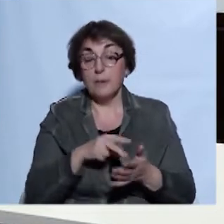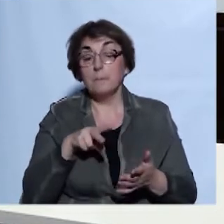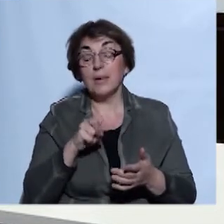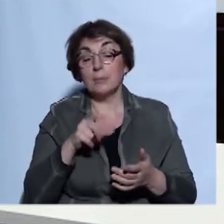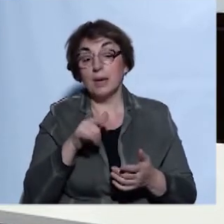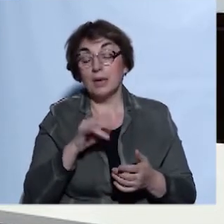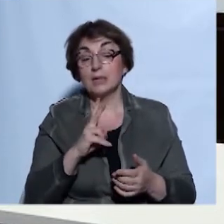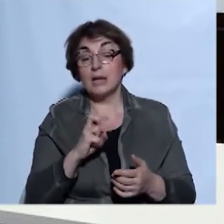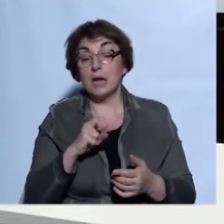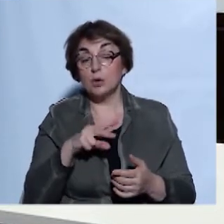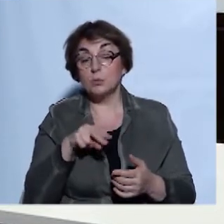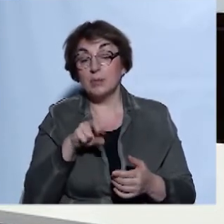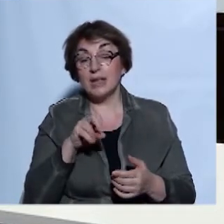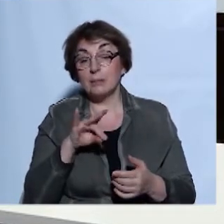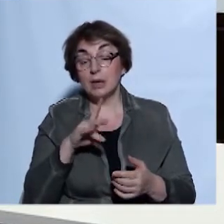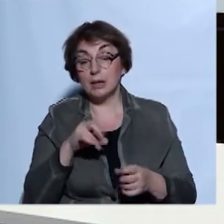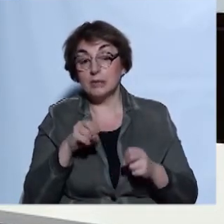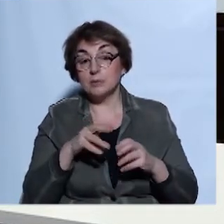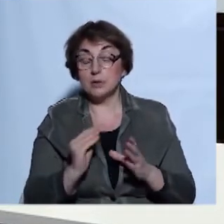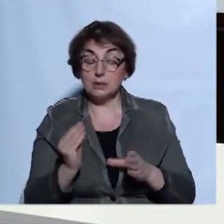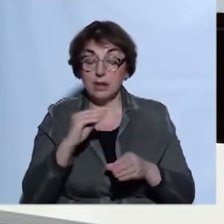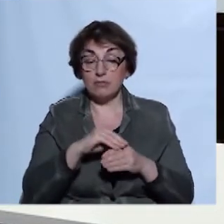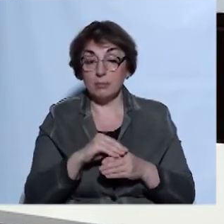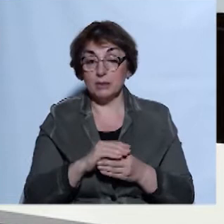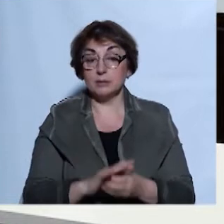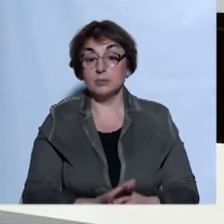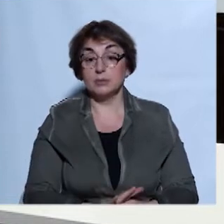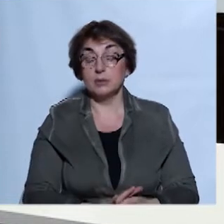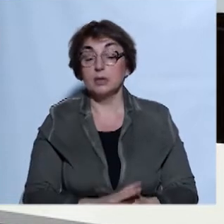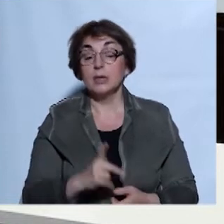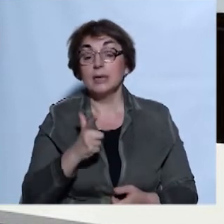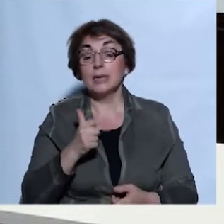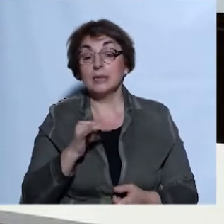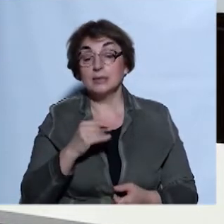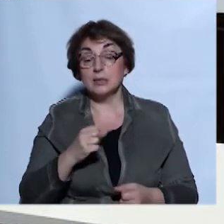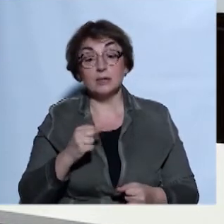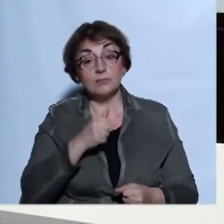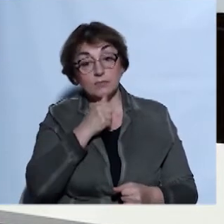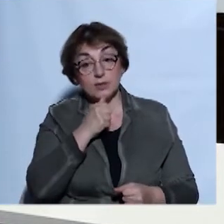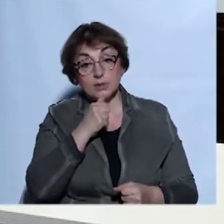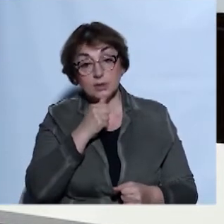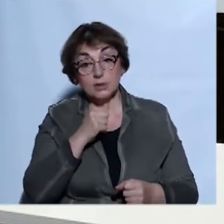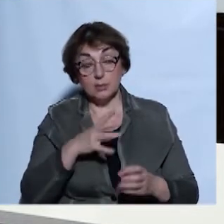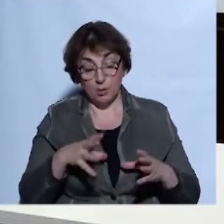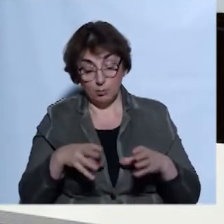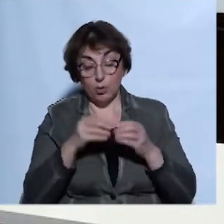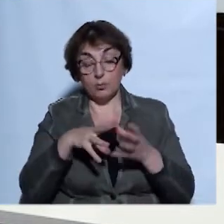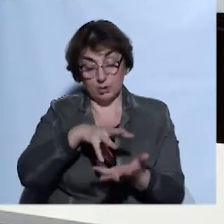ვამატებთ გლიცერინს, ვეცადოთ, რომ ესეთი კონუსის ფორმით იყოს ეს გლიცერინი